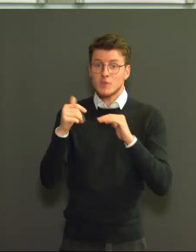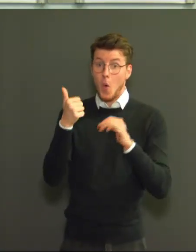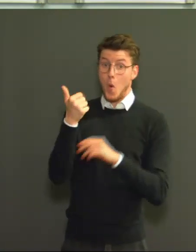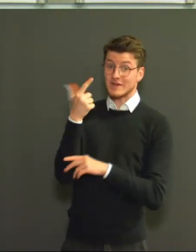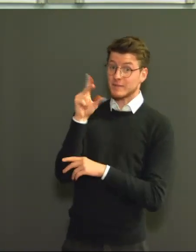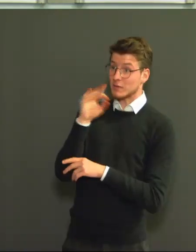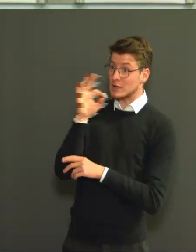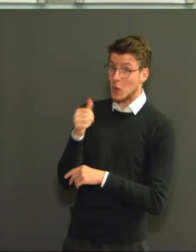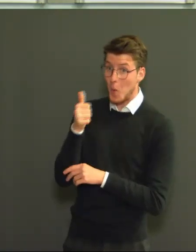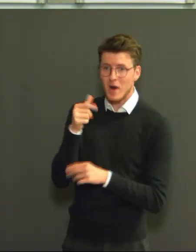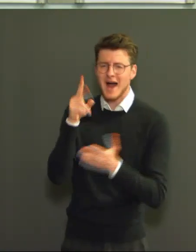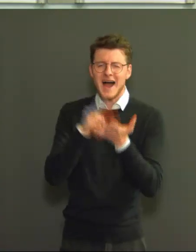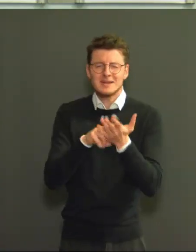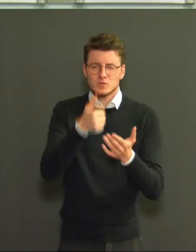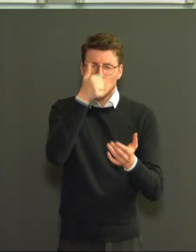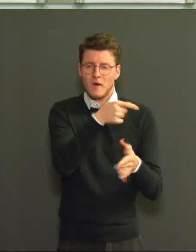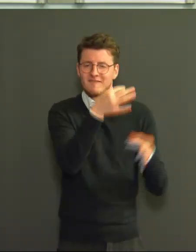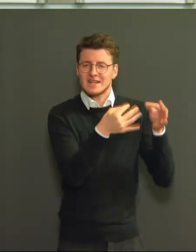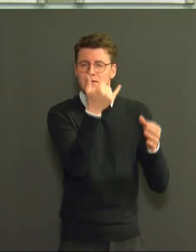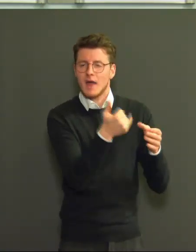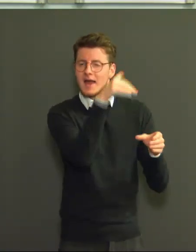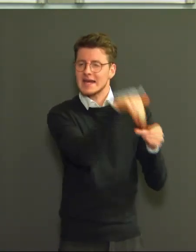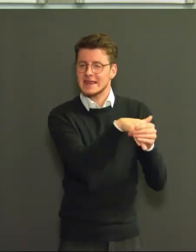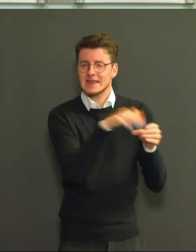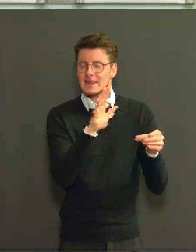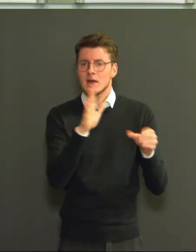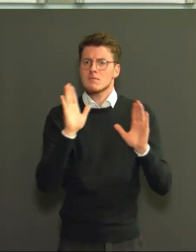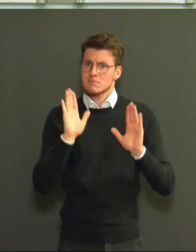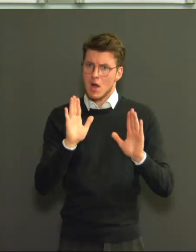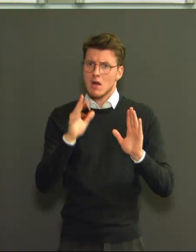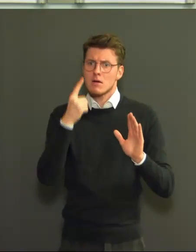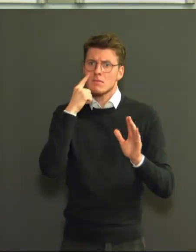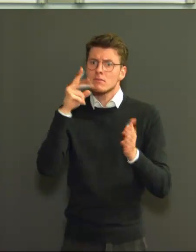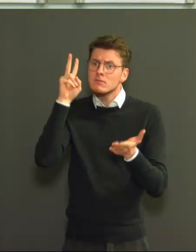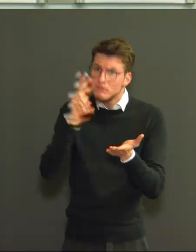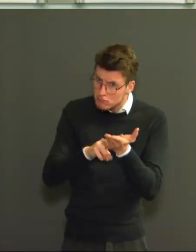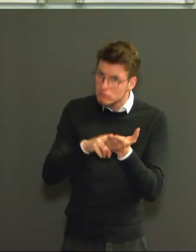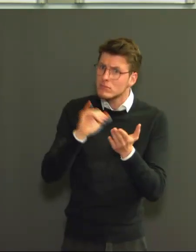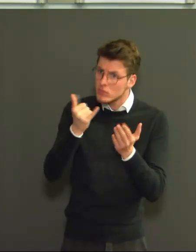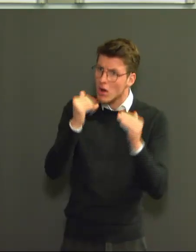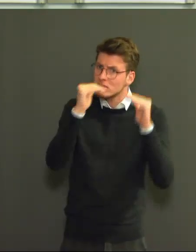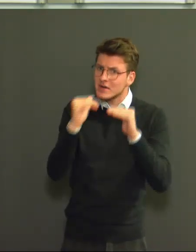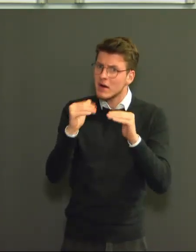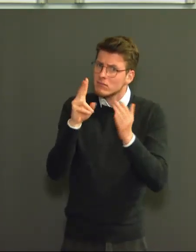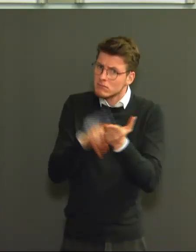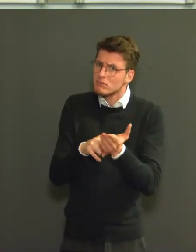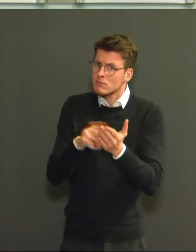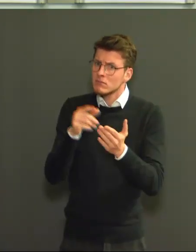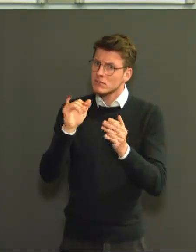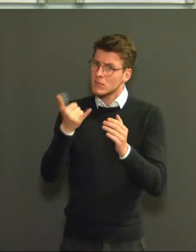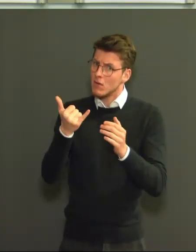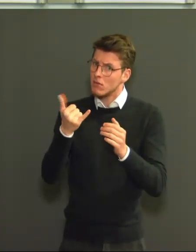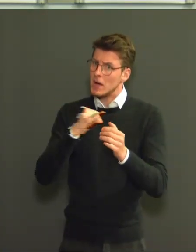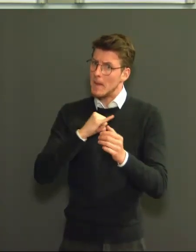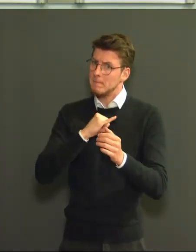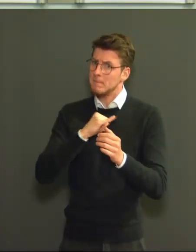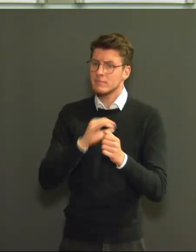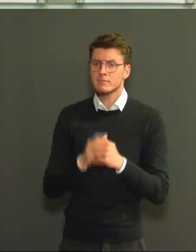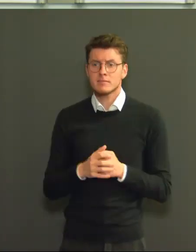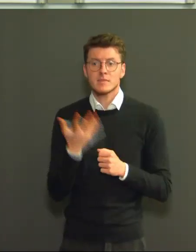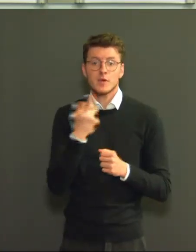werkelijkheid, alhoewel ook de werkelijke daling nog steeds uitgesproken is. Als we bijvoorbeeld de